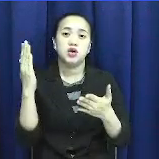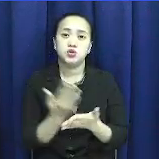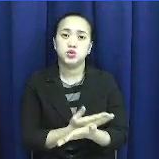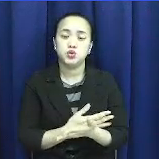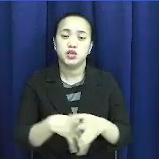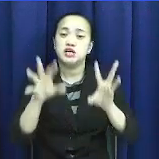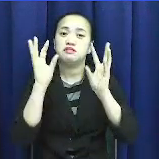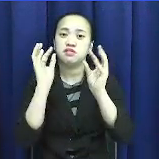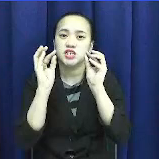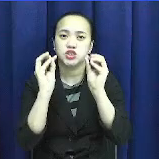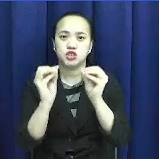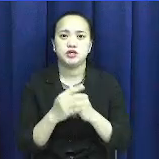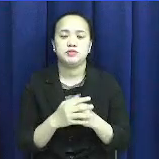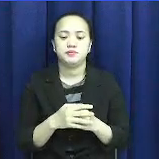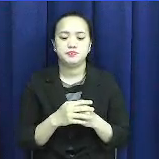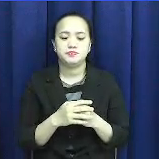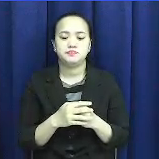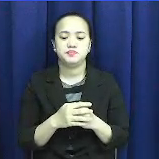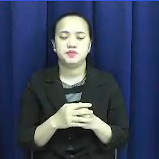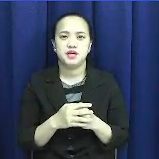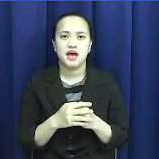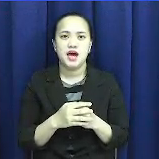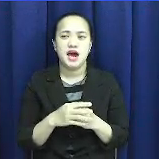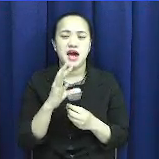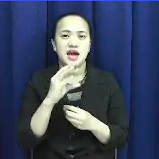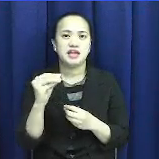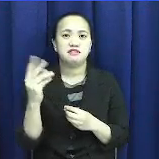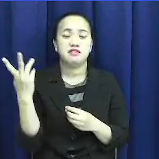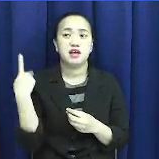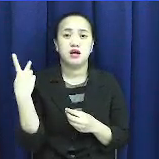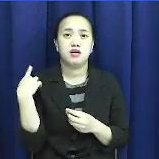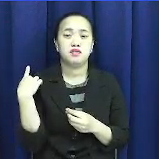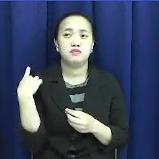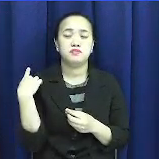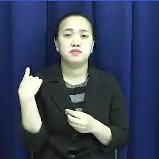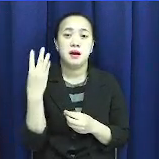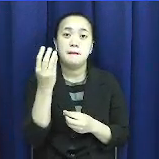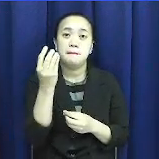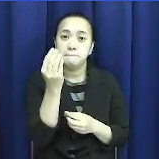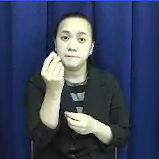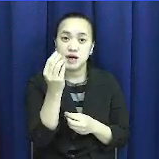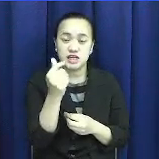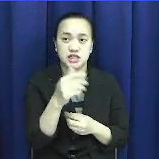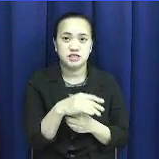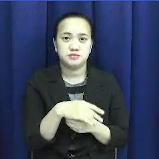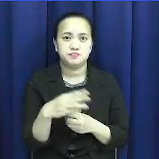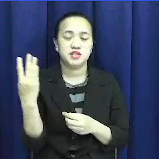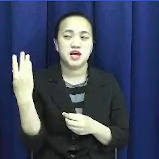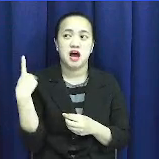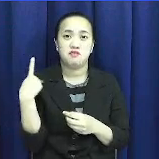eh, kumikita sila dyan. So hindi nila pwedeng gayahin yan na